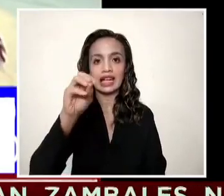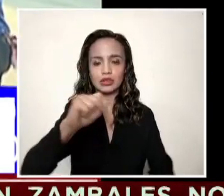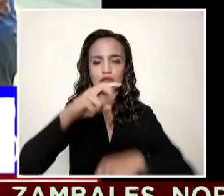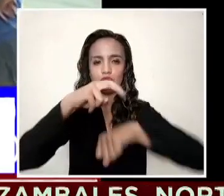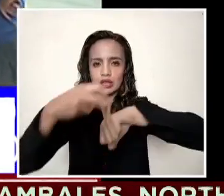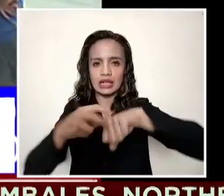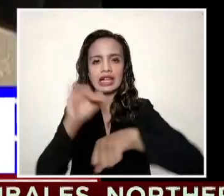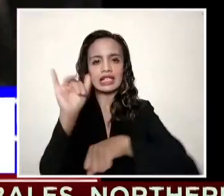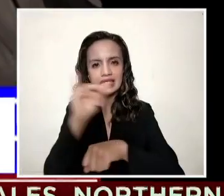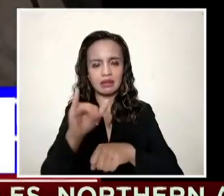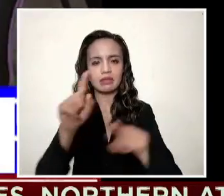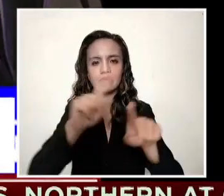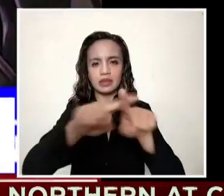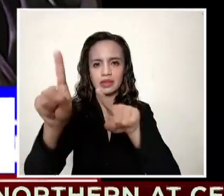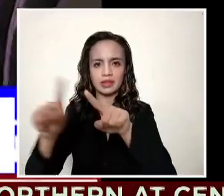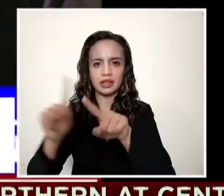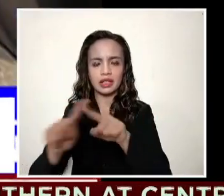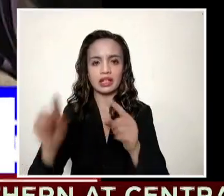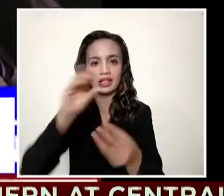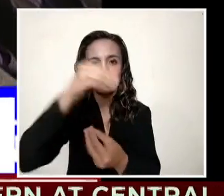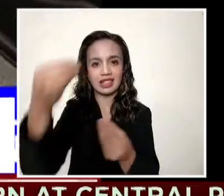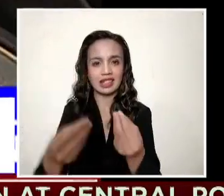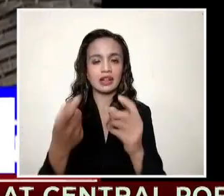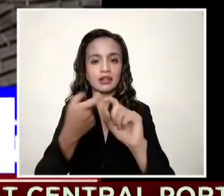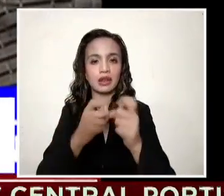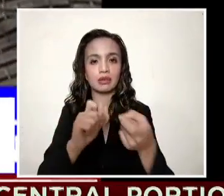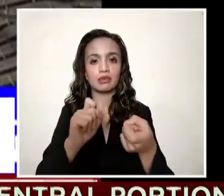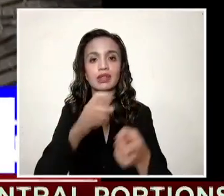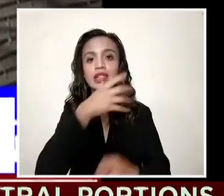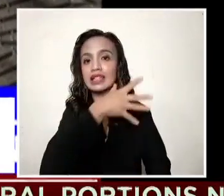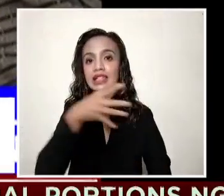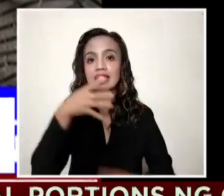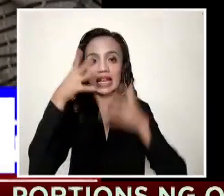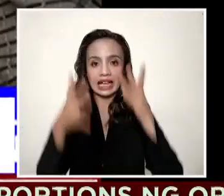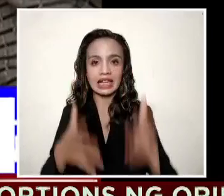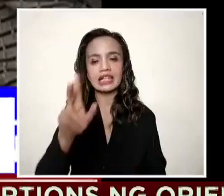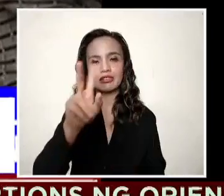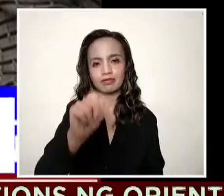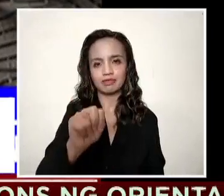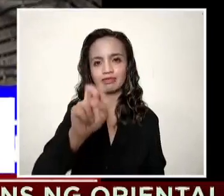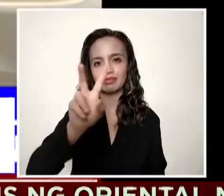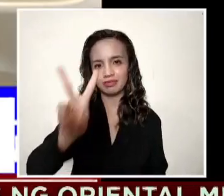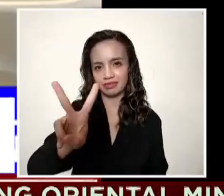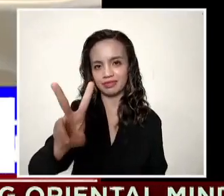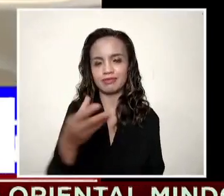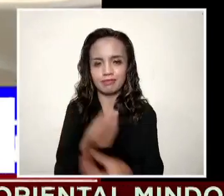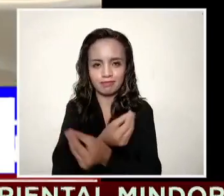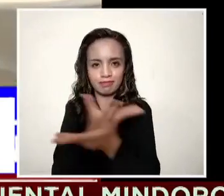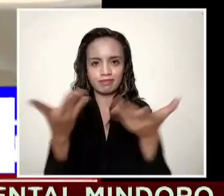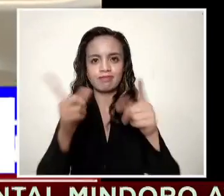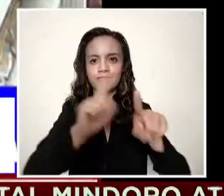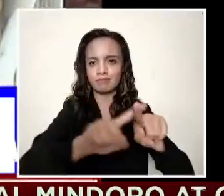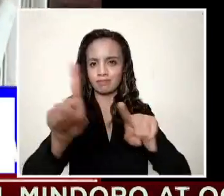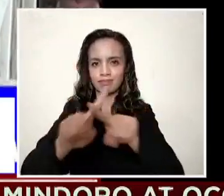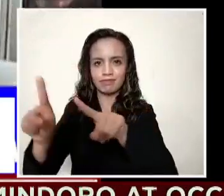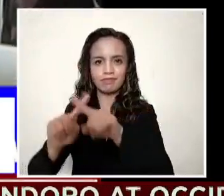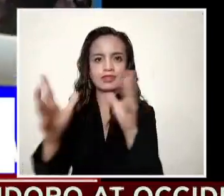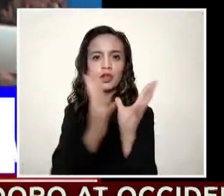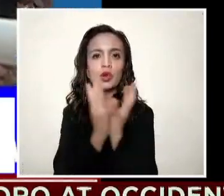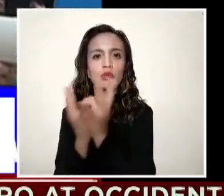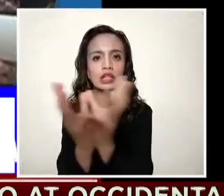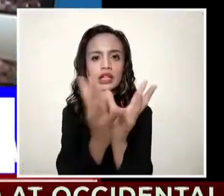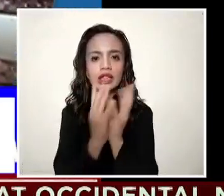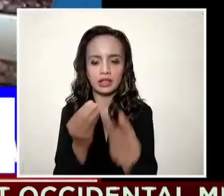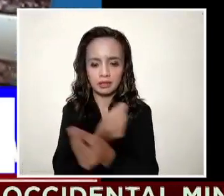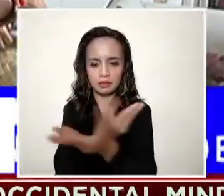sayote at saging na saba mula naman sa mga magsasaka sa Nueva Vizcaya at ipinamahagi sa iba't ibang community pantry sa Valenzuela